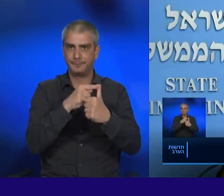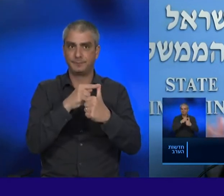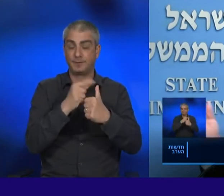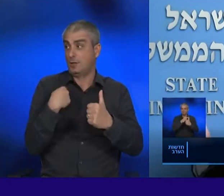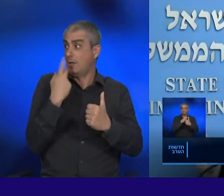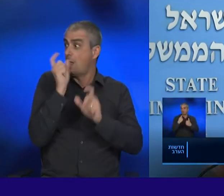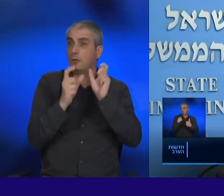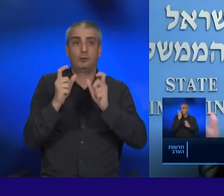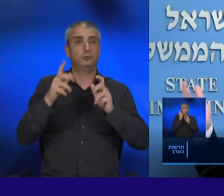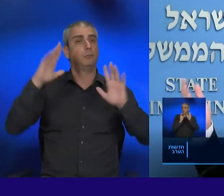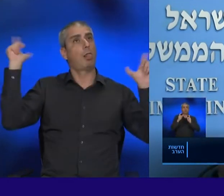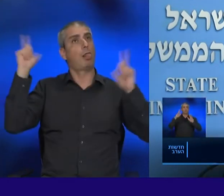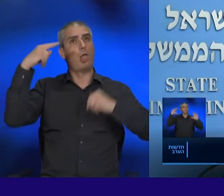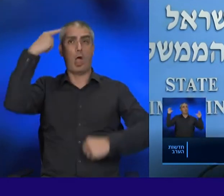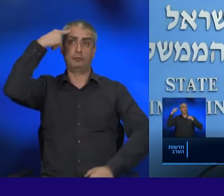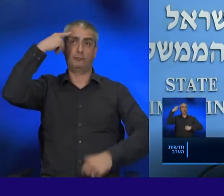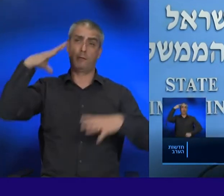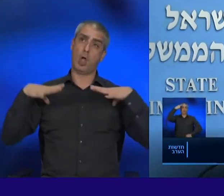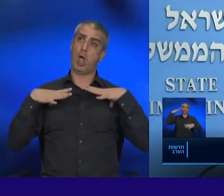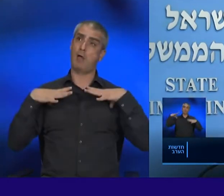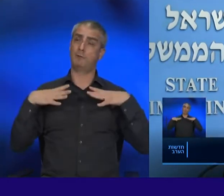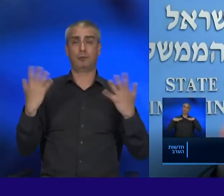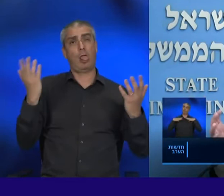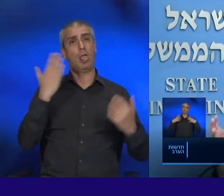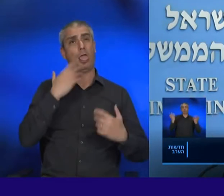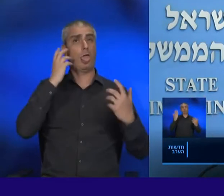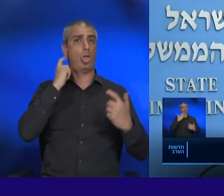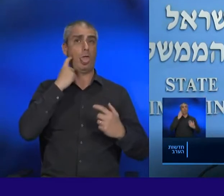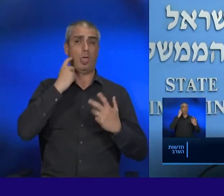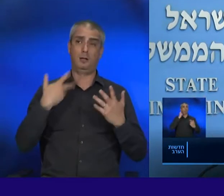אנשים צועלים, הם חושבים שזה חופש, משחקים,